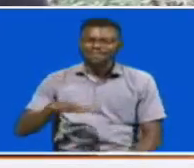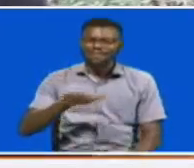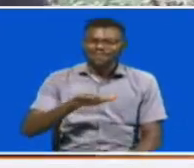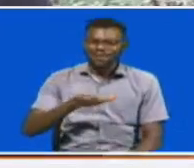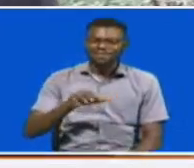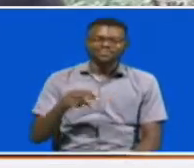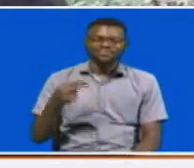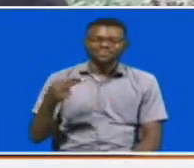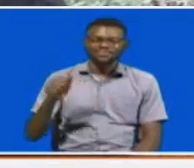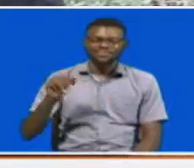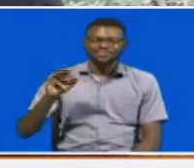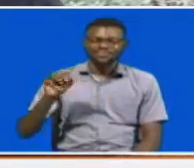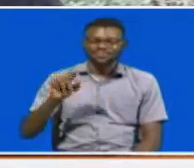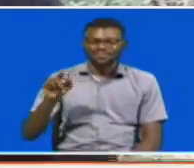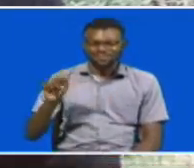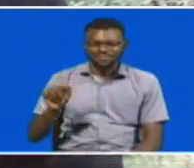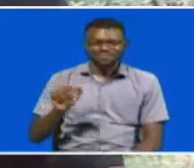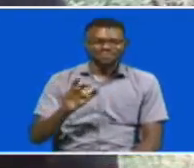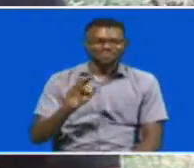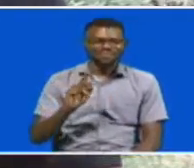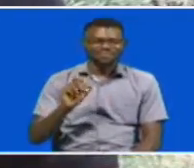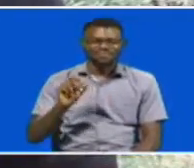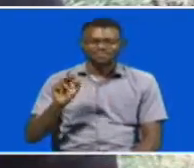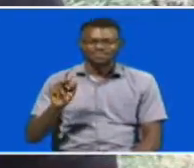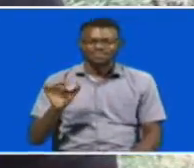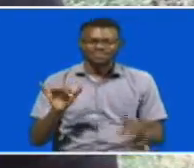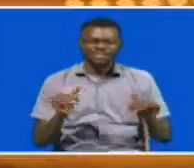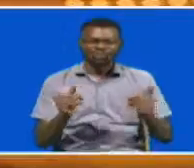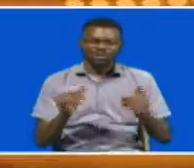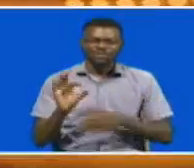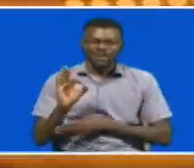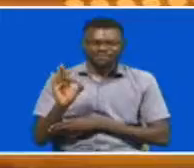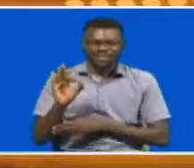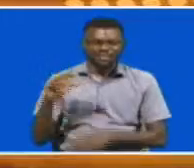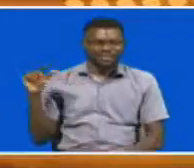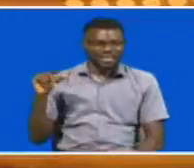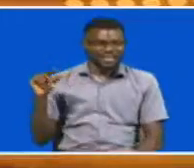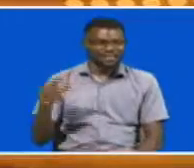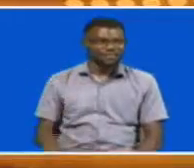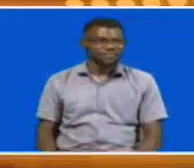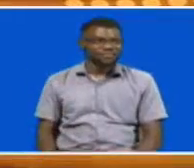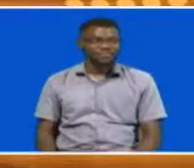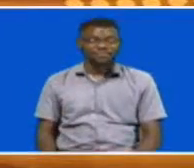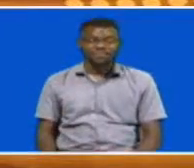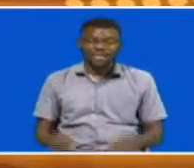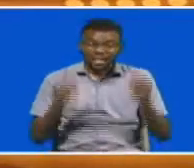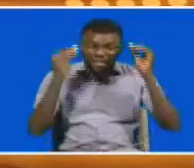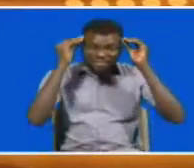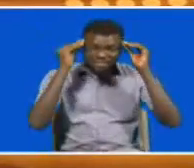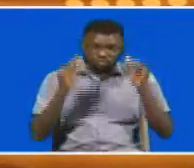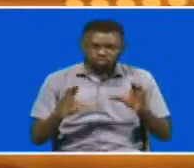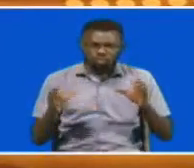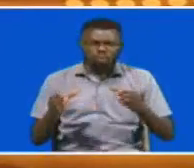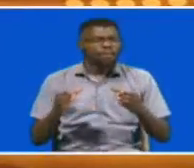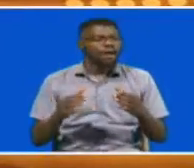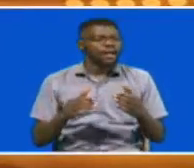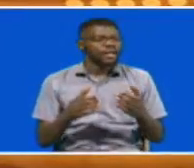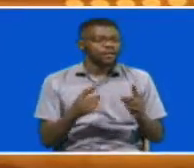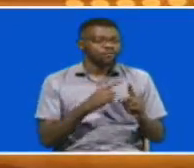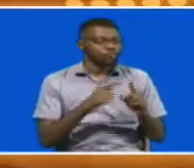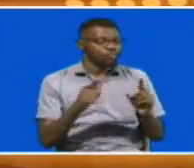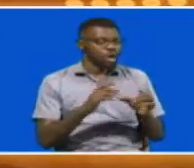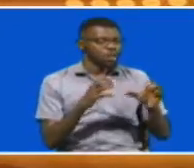Hamza Yusuf, KTN News, Fafi Garissa. Na wanafunzi wa kidato cha kwanza wanapoendelea kujiunga na